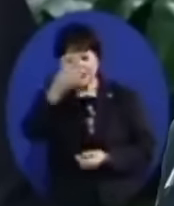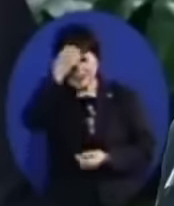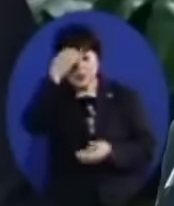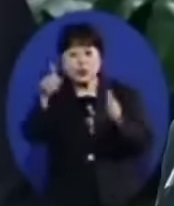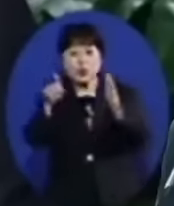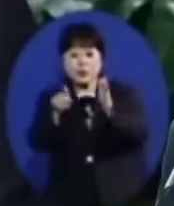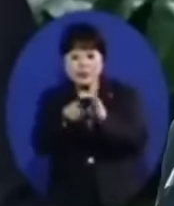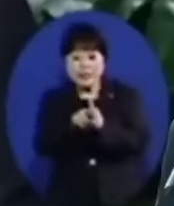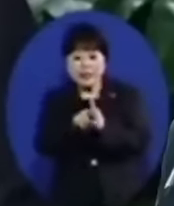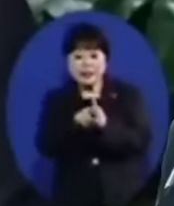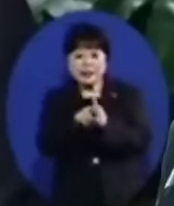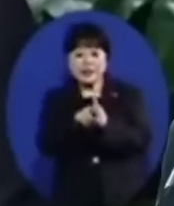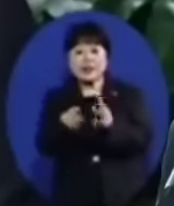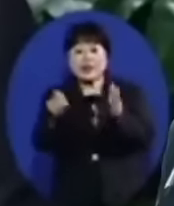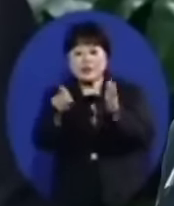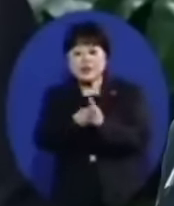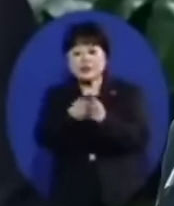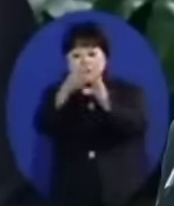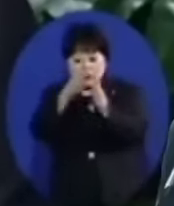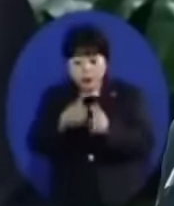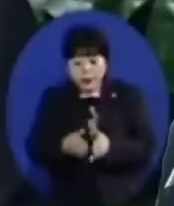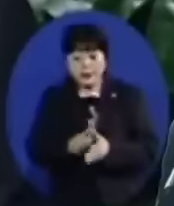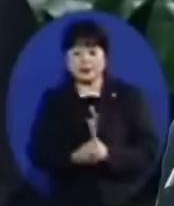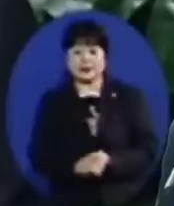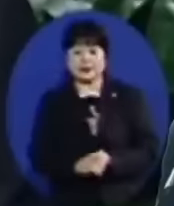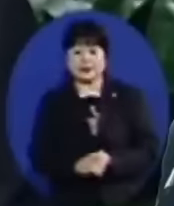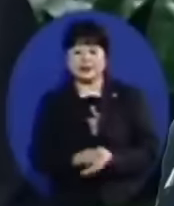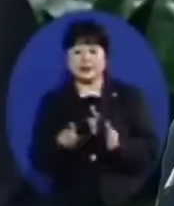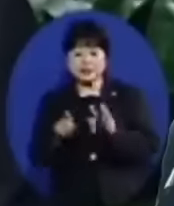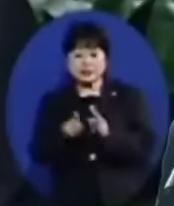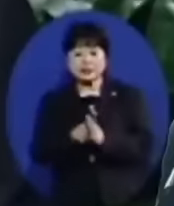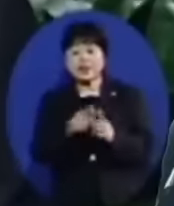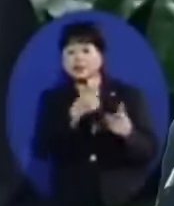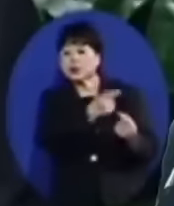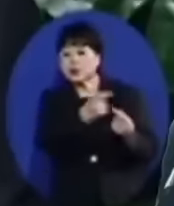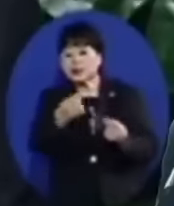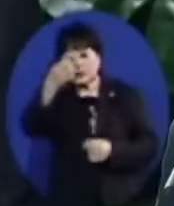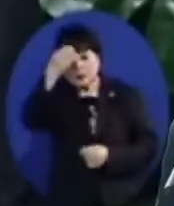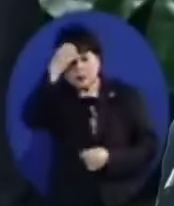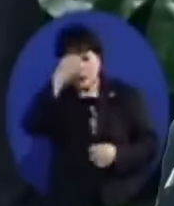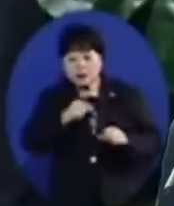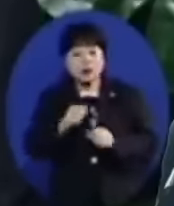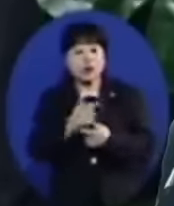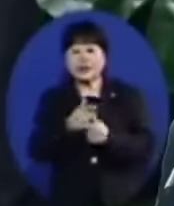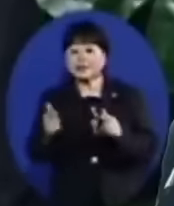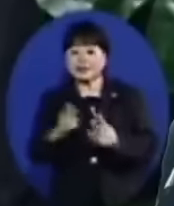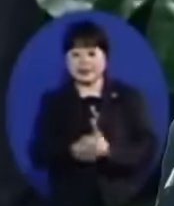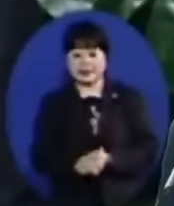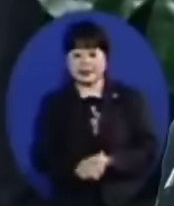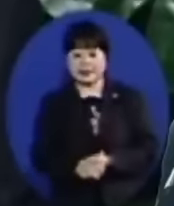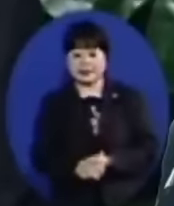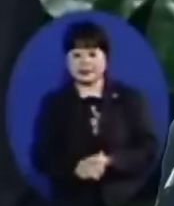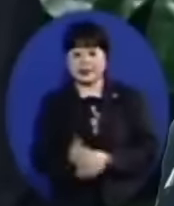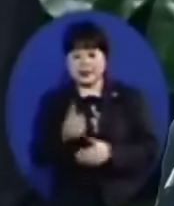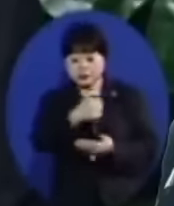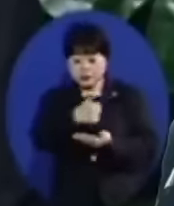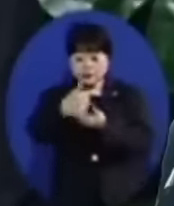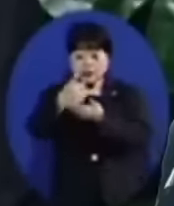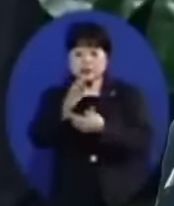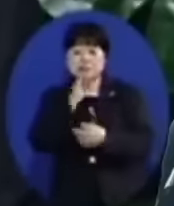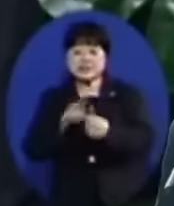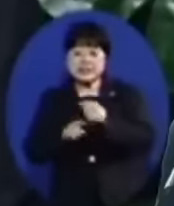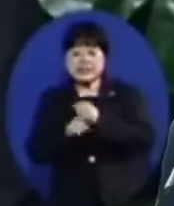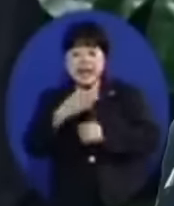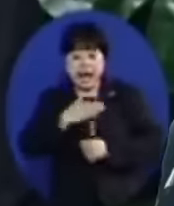신앙이란 믿음으로 신앙하는 것이 기독교 신앙이지 행위로 하는 것이 아닙니다. 주님 진리를